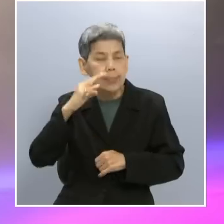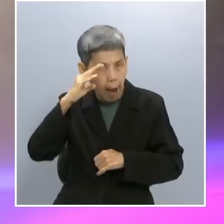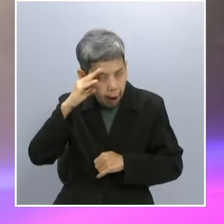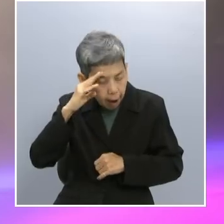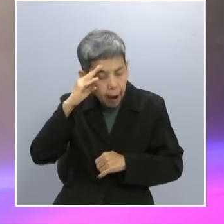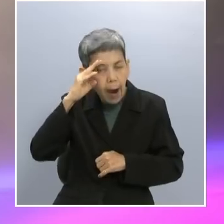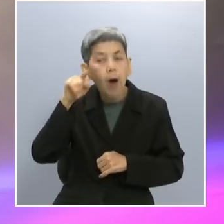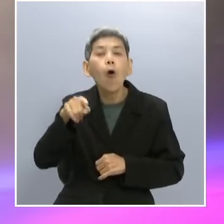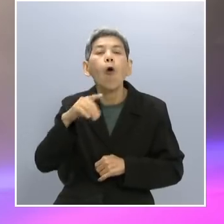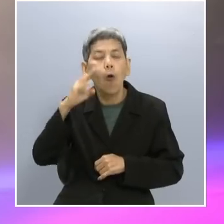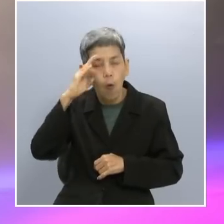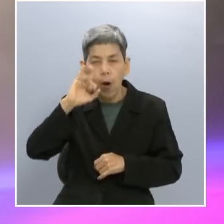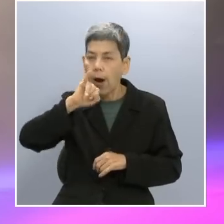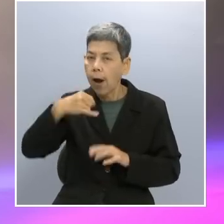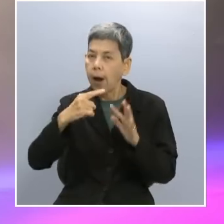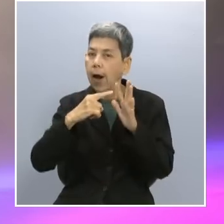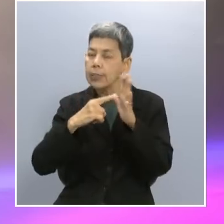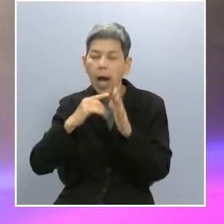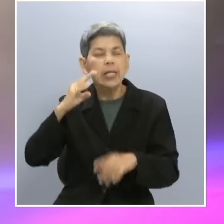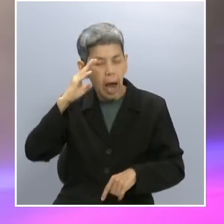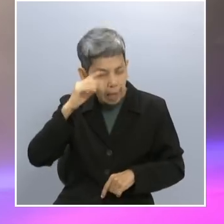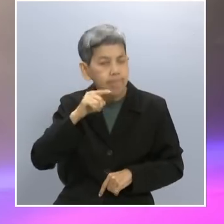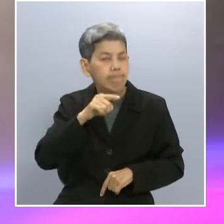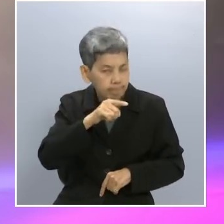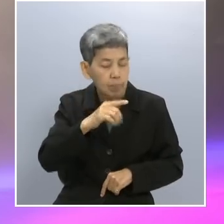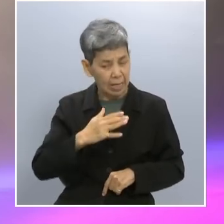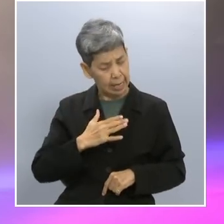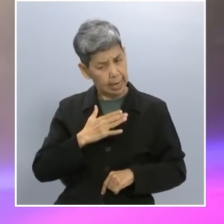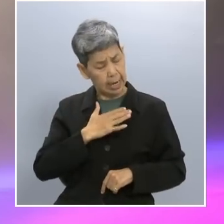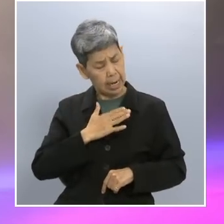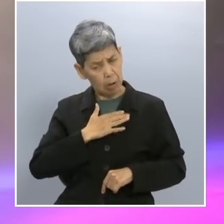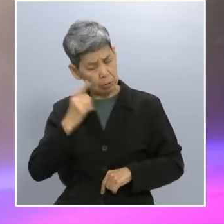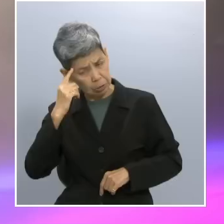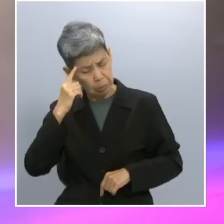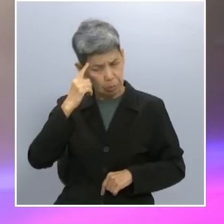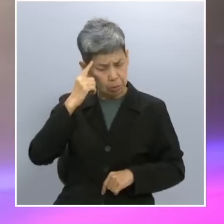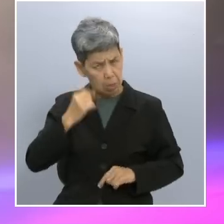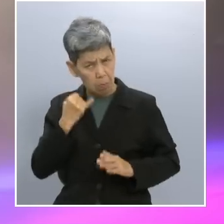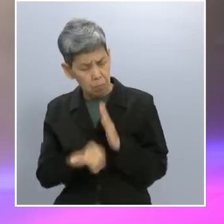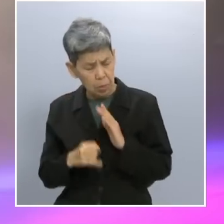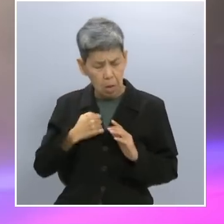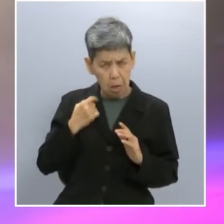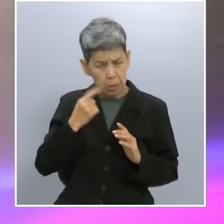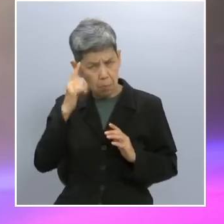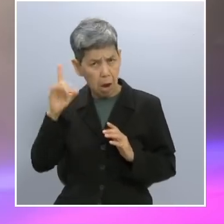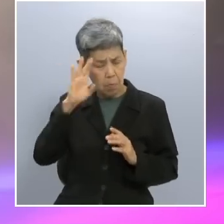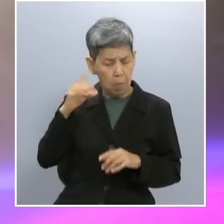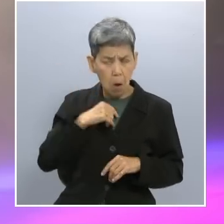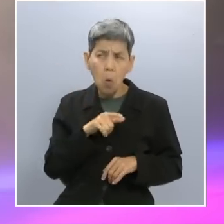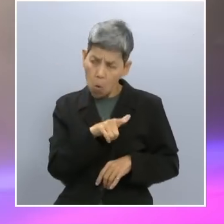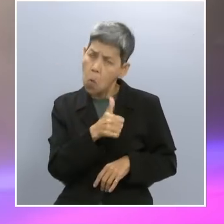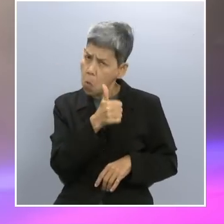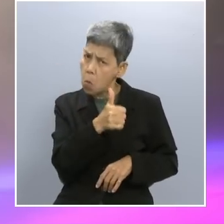บ้านผัวก็เรียกจากเอ๊ะผัวเป็นทหารแน่ๆหรือเราเนี่ยจะเข้าใจผิดผัวเกินไปคิดมากไปคิดมากไป